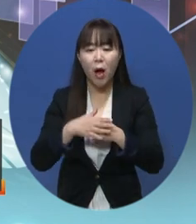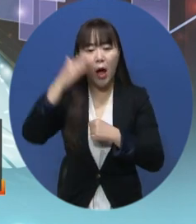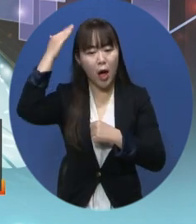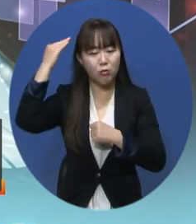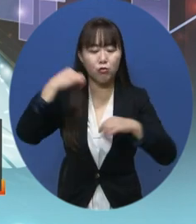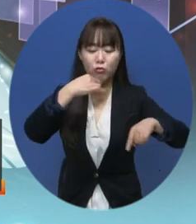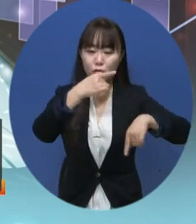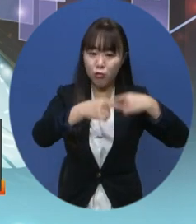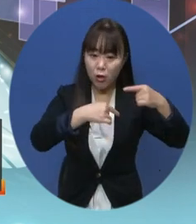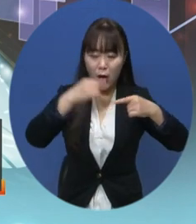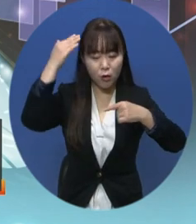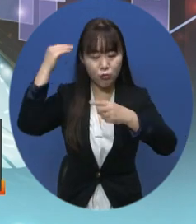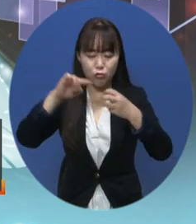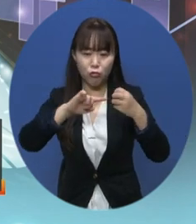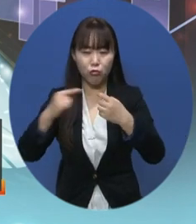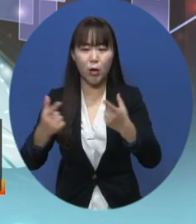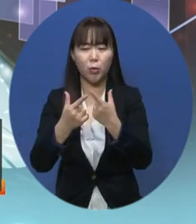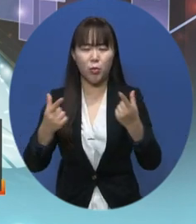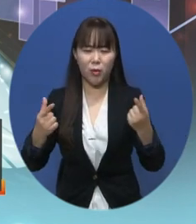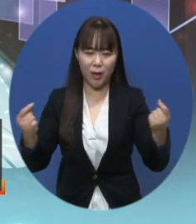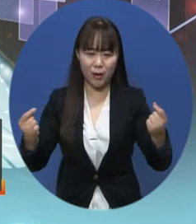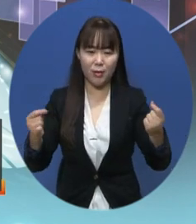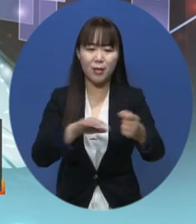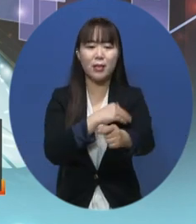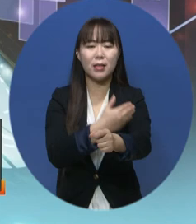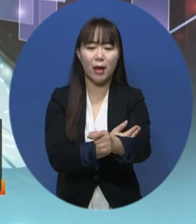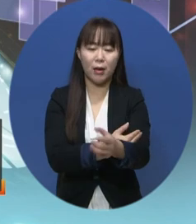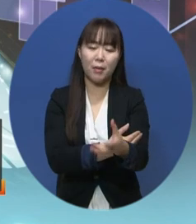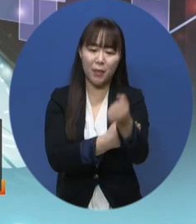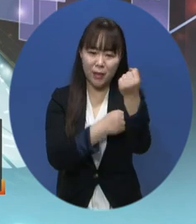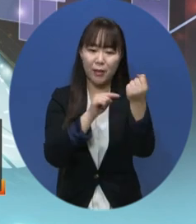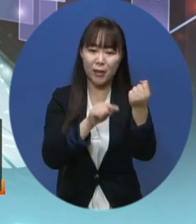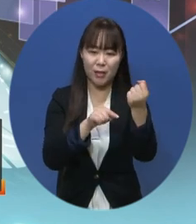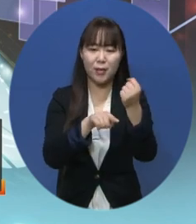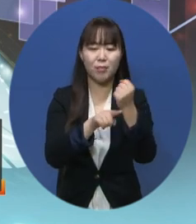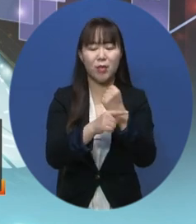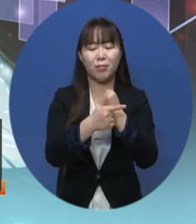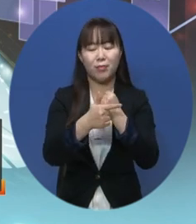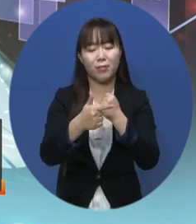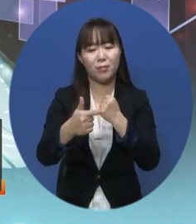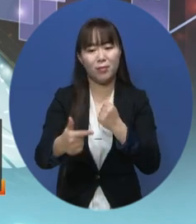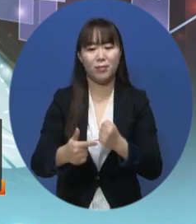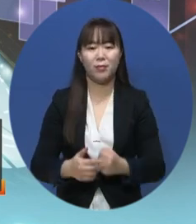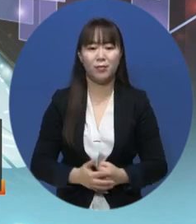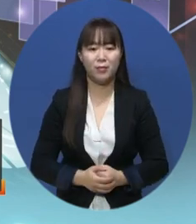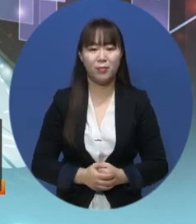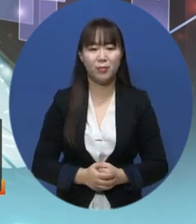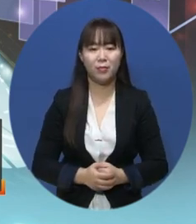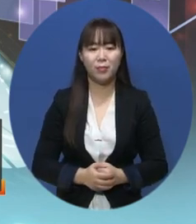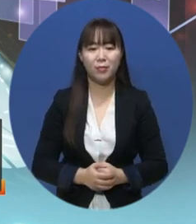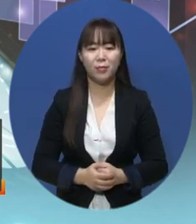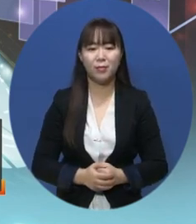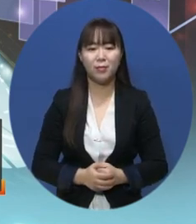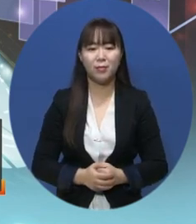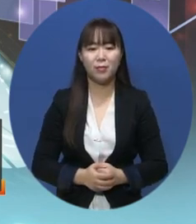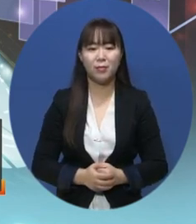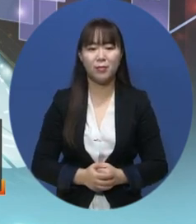수어가 국어와 동등한 자격을 부여받았다는 데 큰 의미가 있을